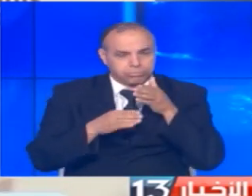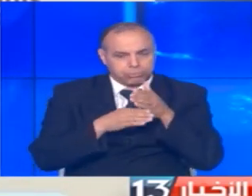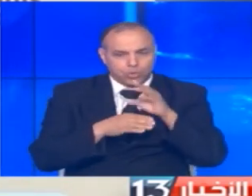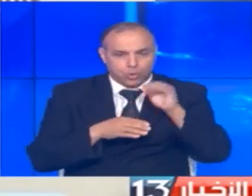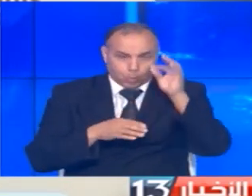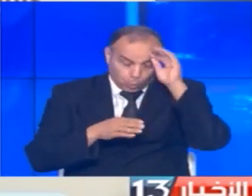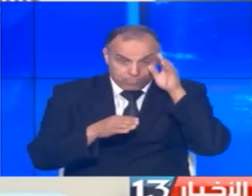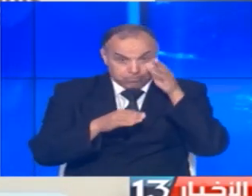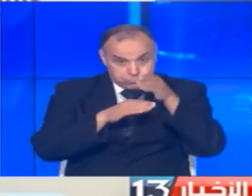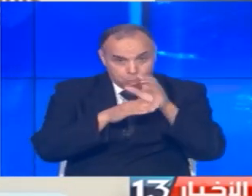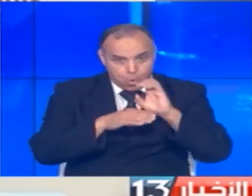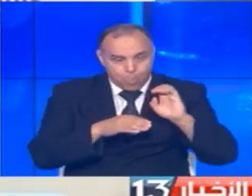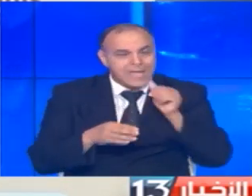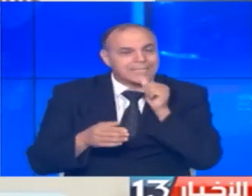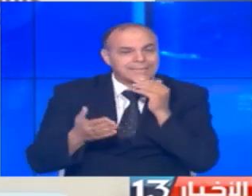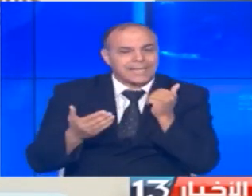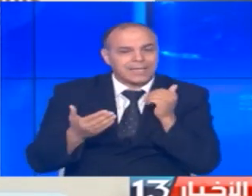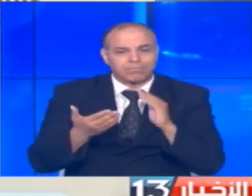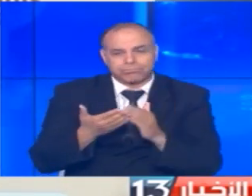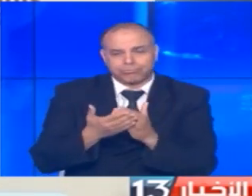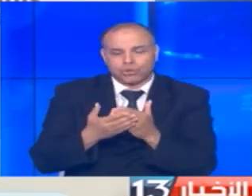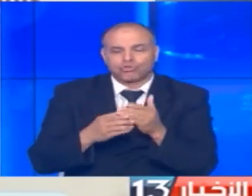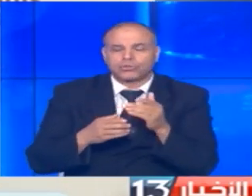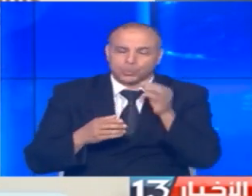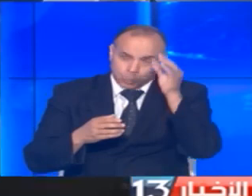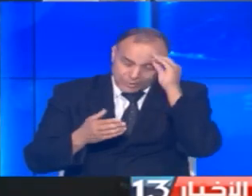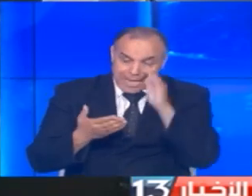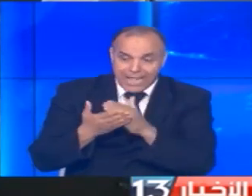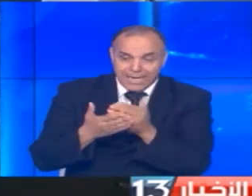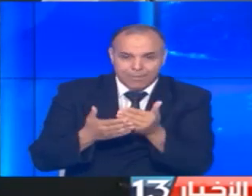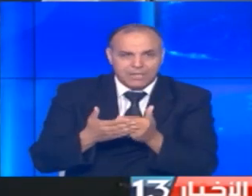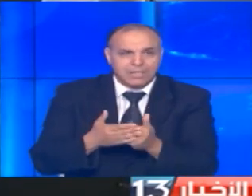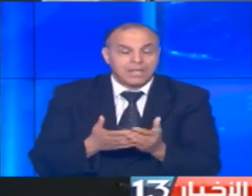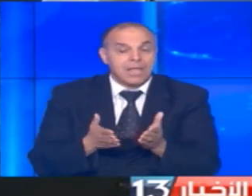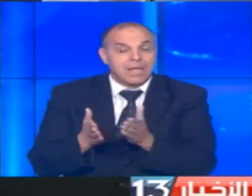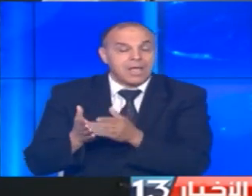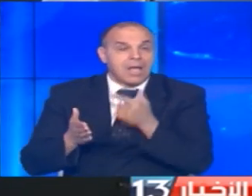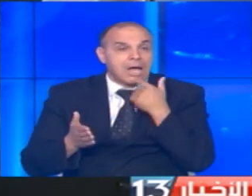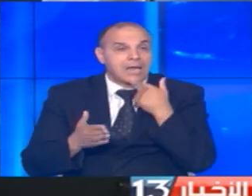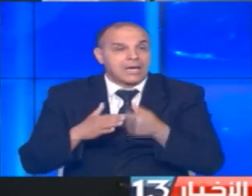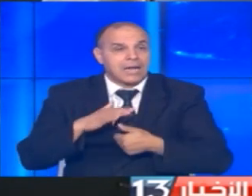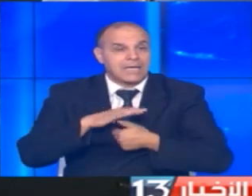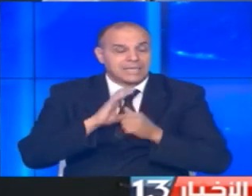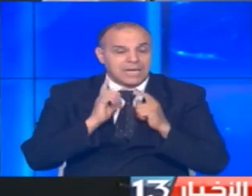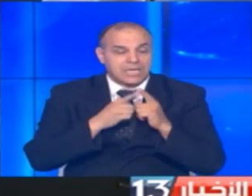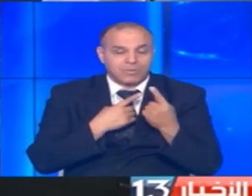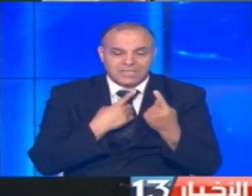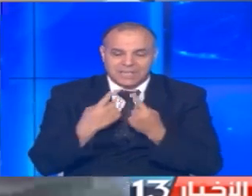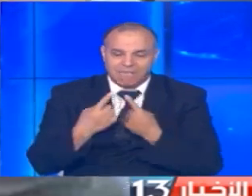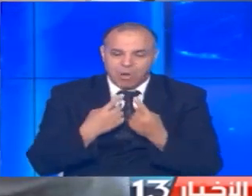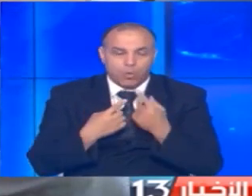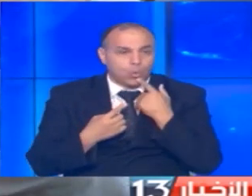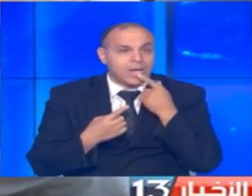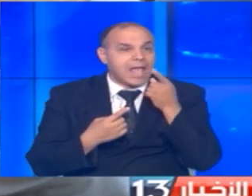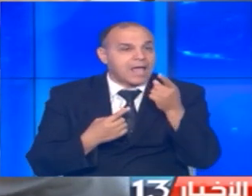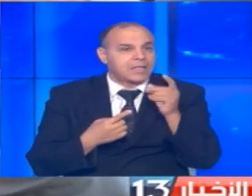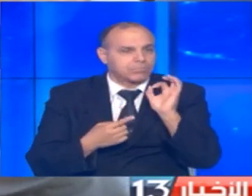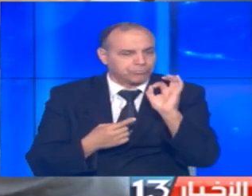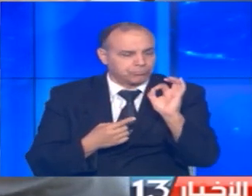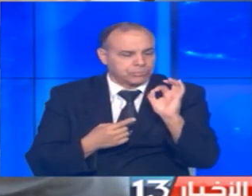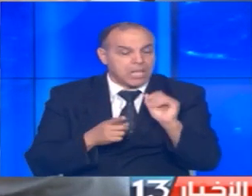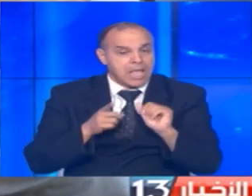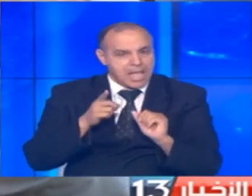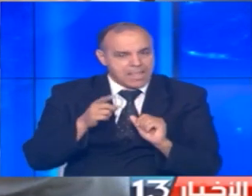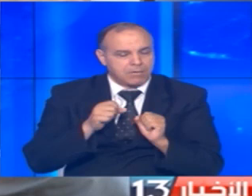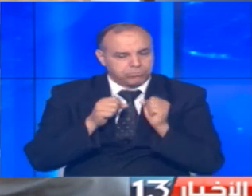السوق التونسية في انتظار تأهيل المؤسسة التونسية. في المقابل اعتبر رئيس لجنة التفاوض في اتفاق الأليكا هشام بن أحمد اعتبر